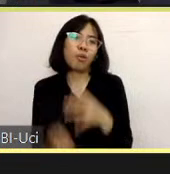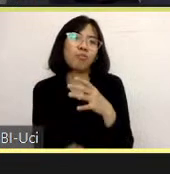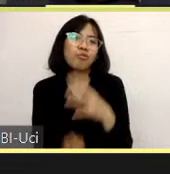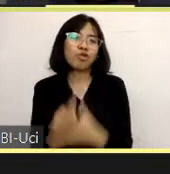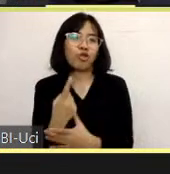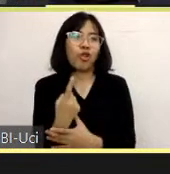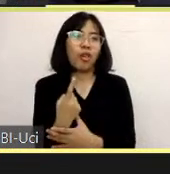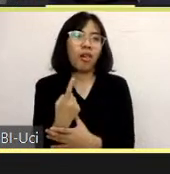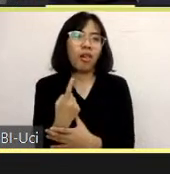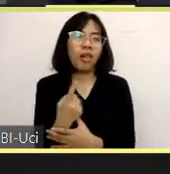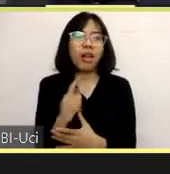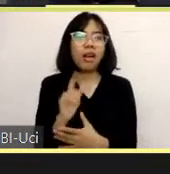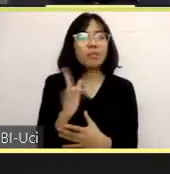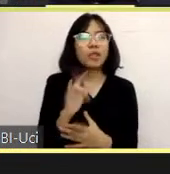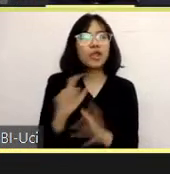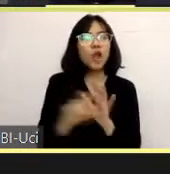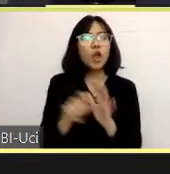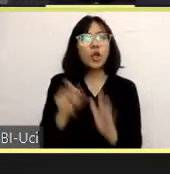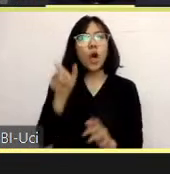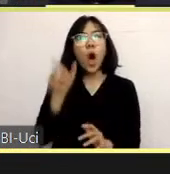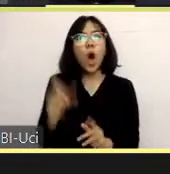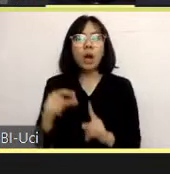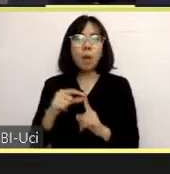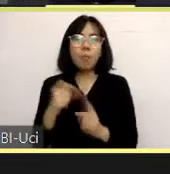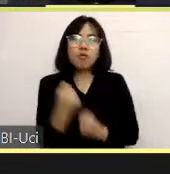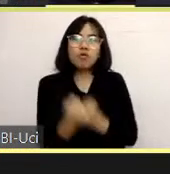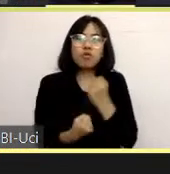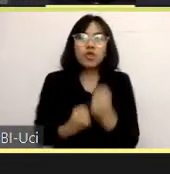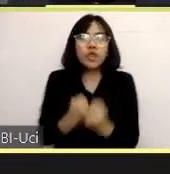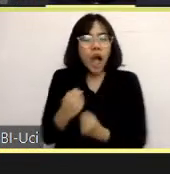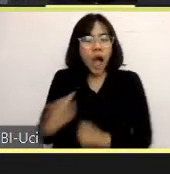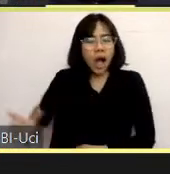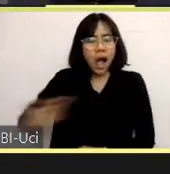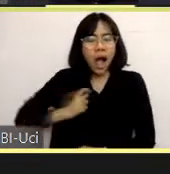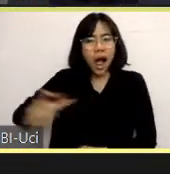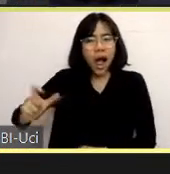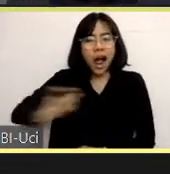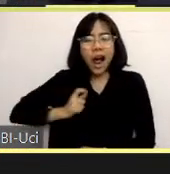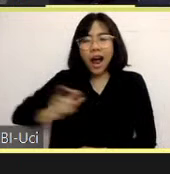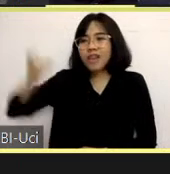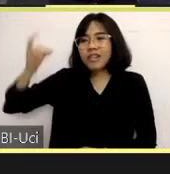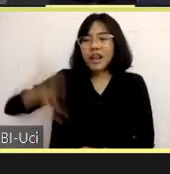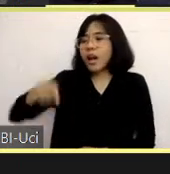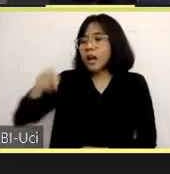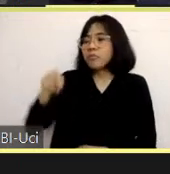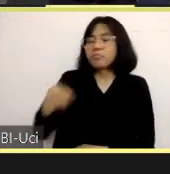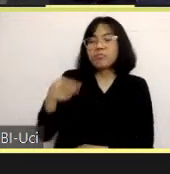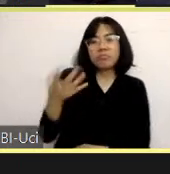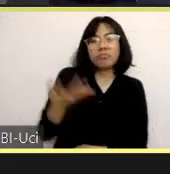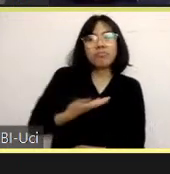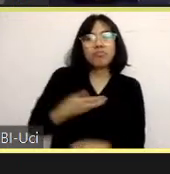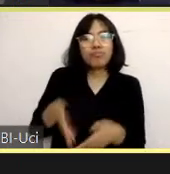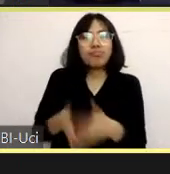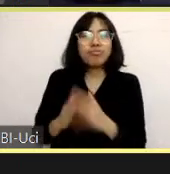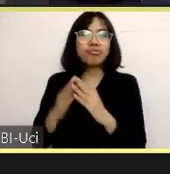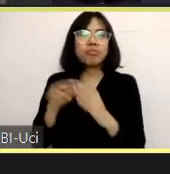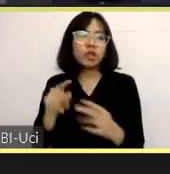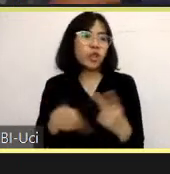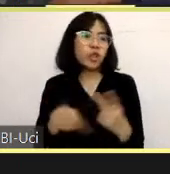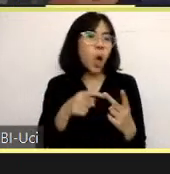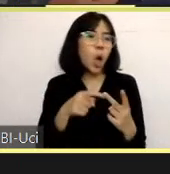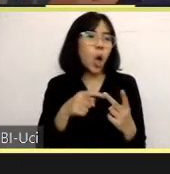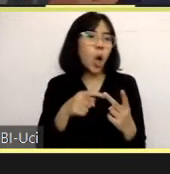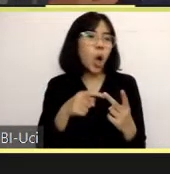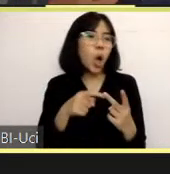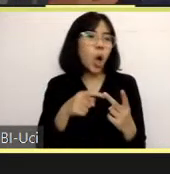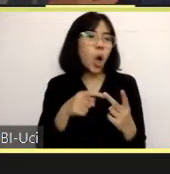oleh pengusaha besar, oleh orang-orang yang dulu terlibat dalam Orba dan sebagainya. Yang